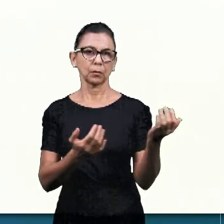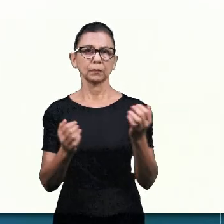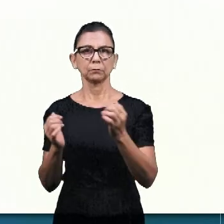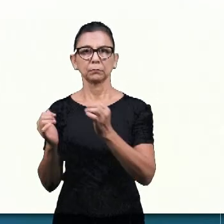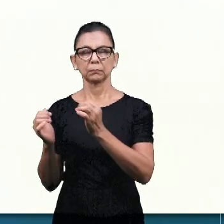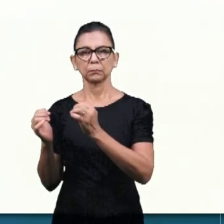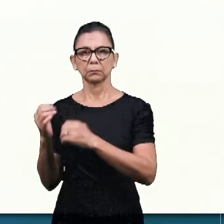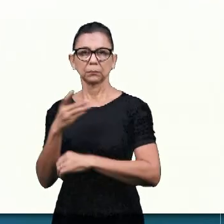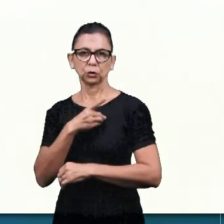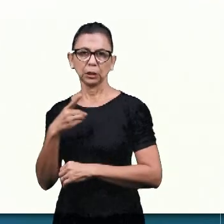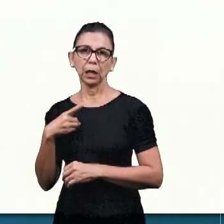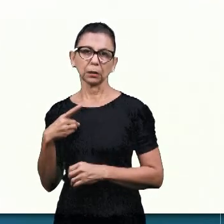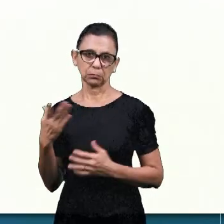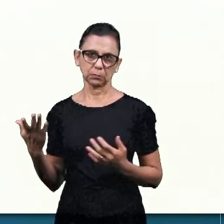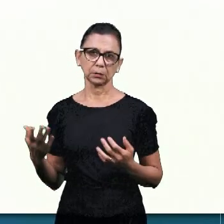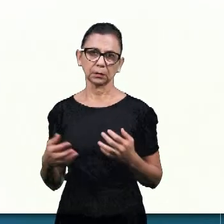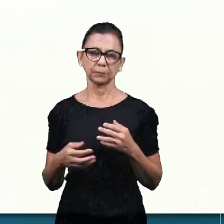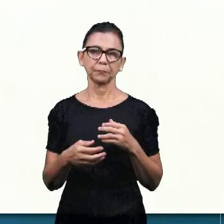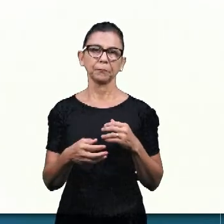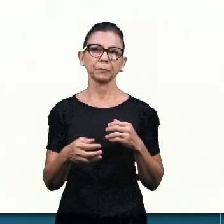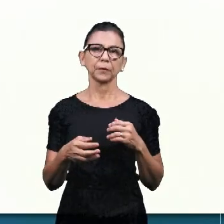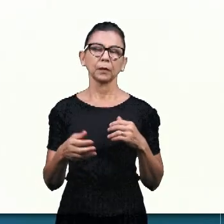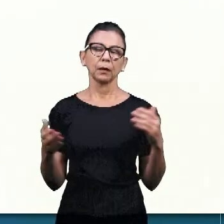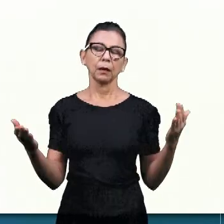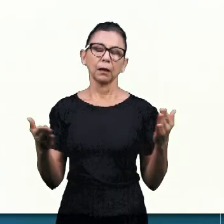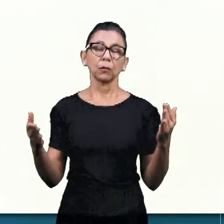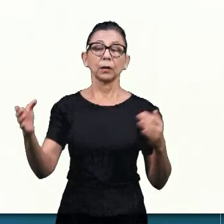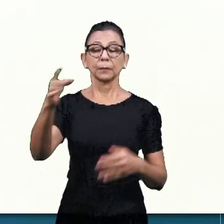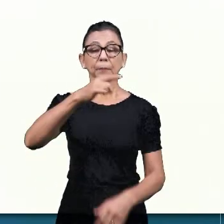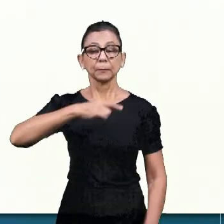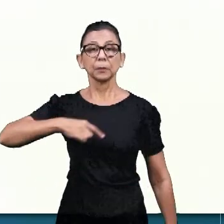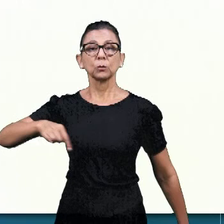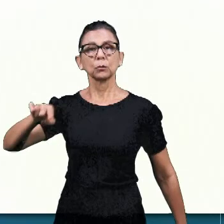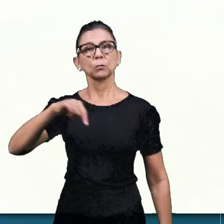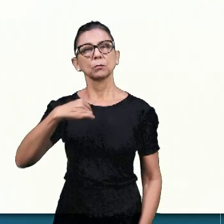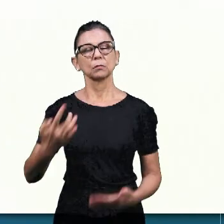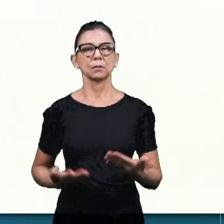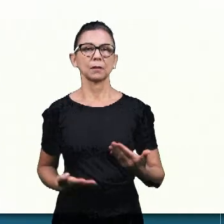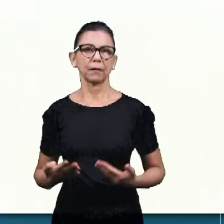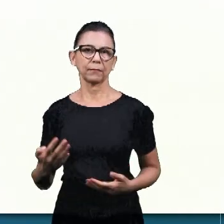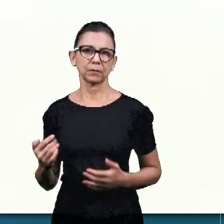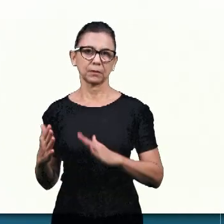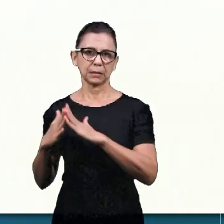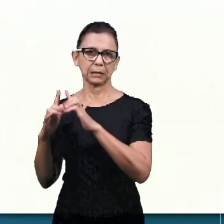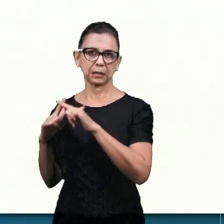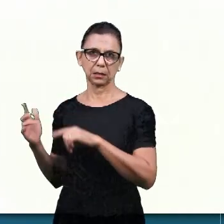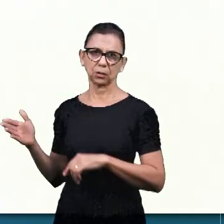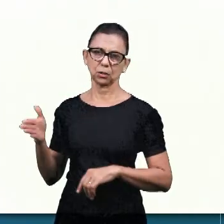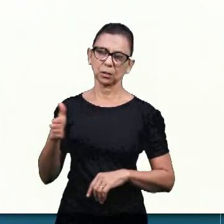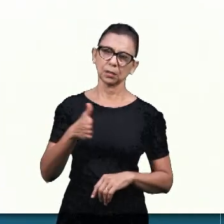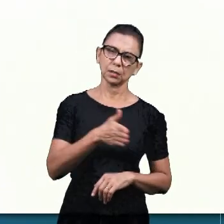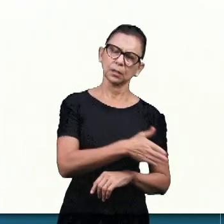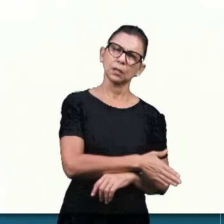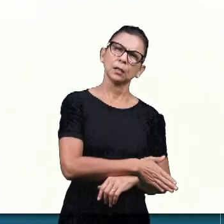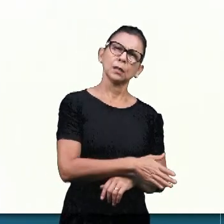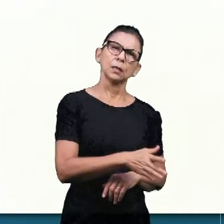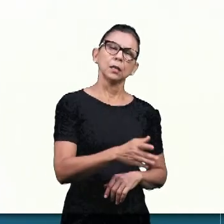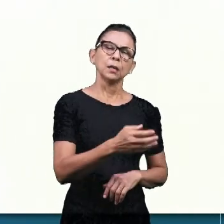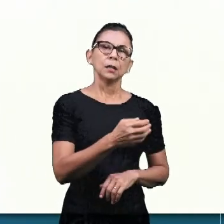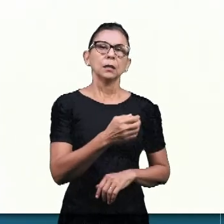revenons à une séquence de questions qui s'adresse à tous les frères de l'Église. Question numéro 2. Les réponses pour les